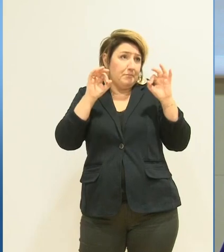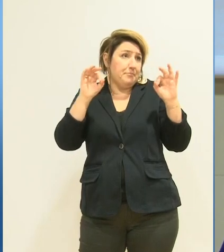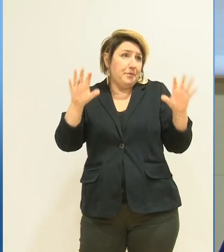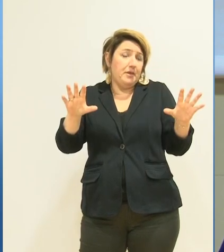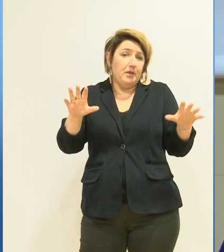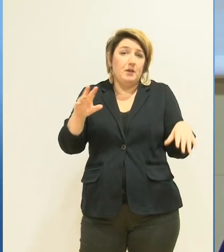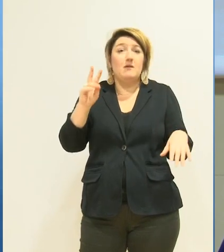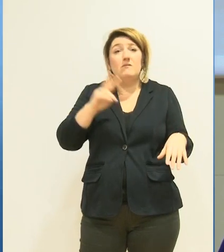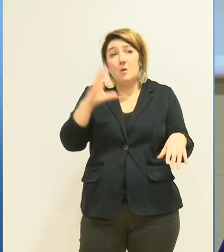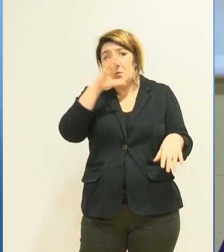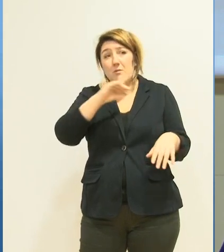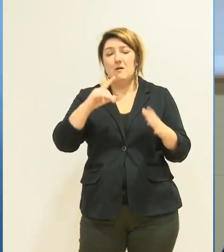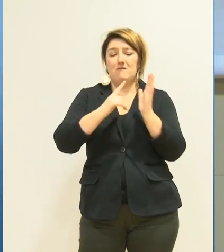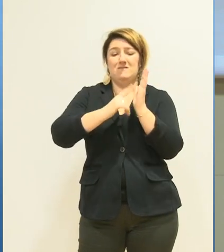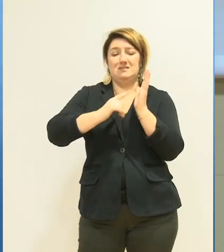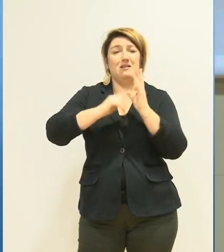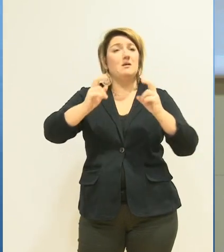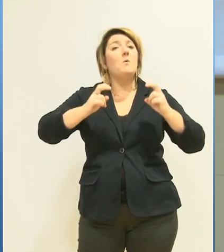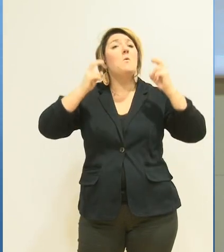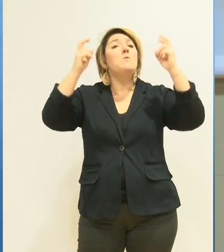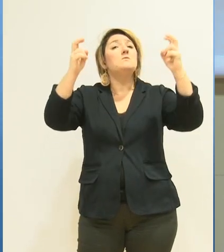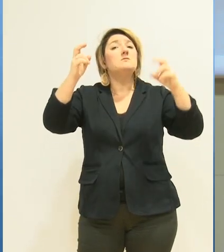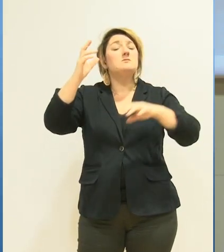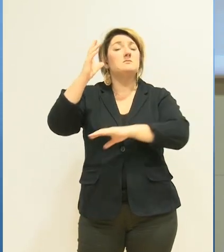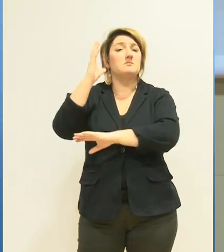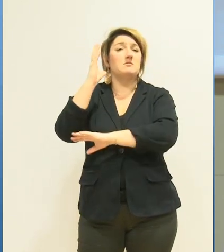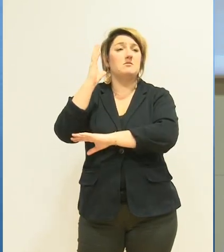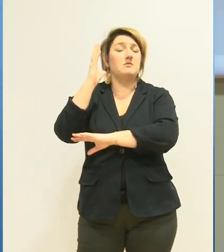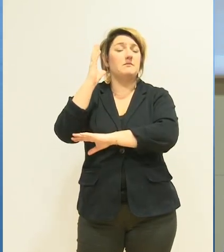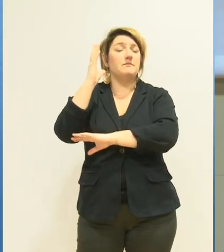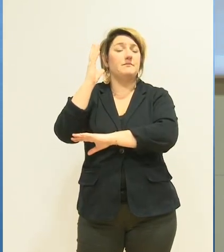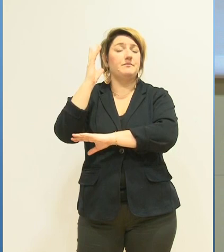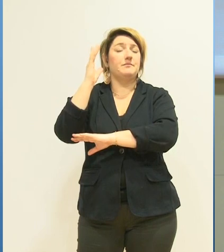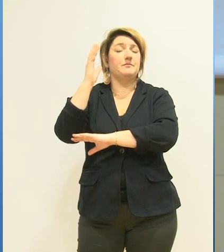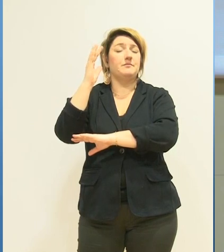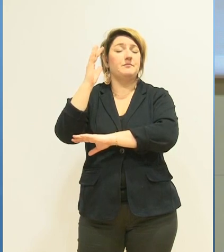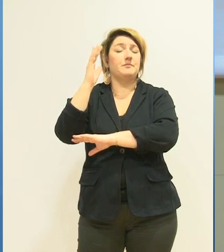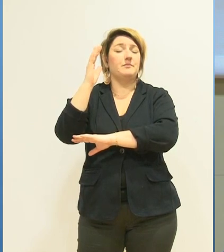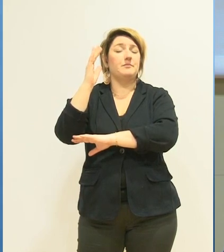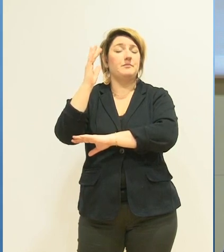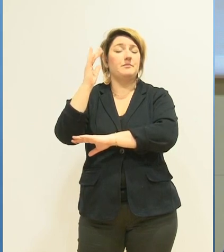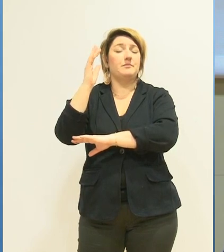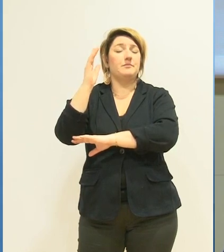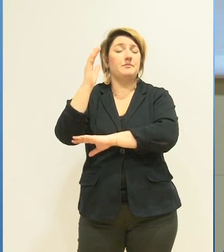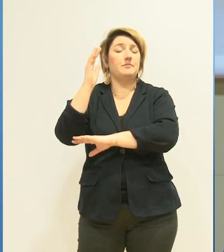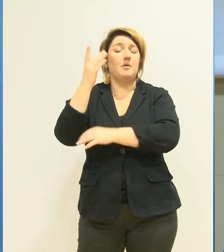la fiscalité de la hausse de fiscalité avant les décisions gouvernementales de